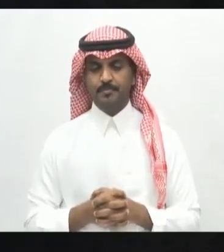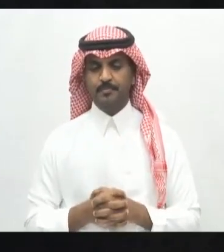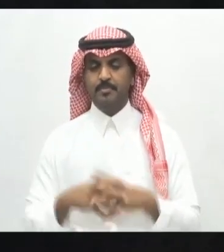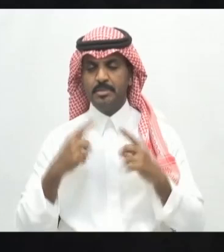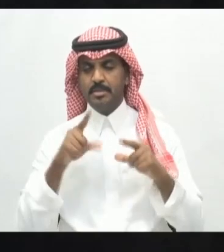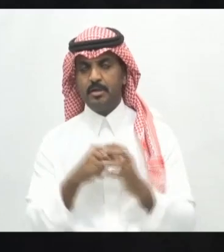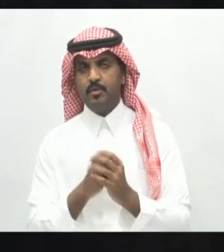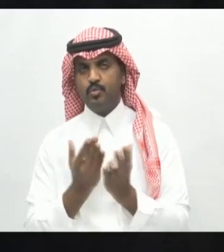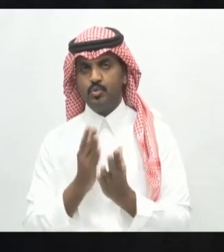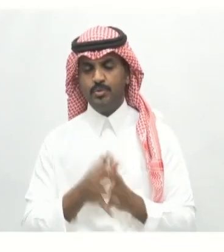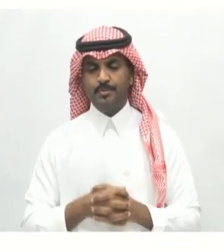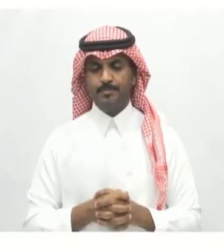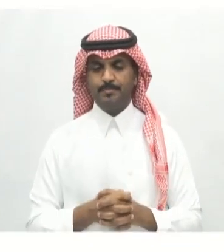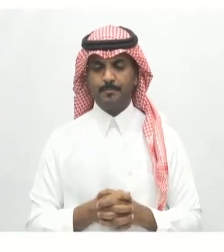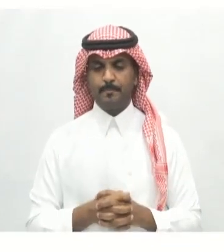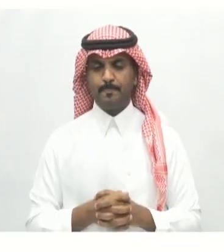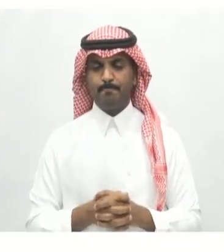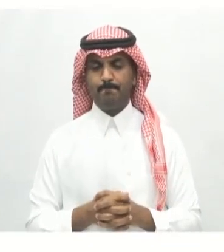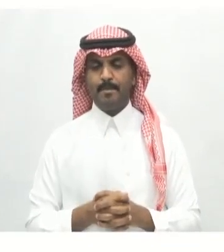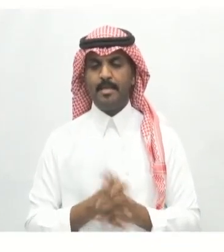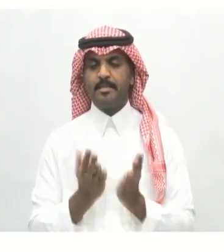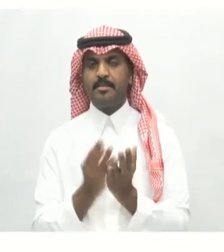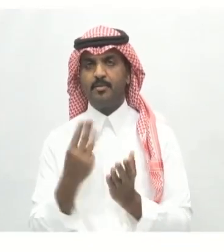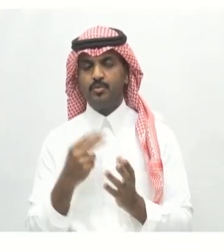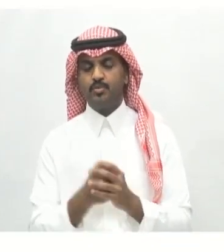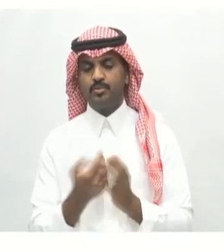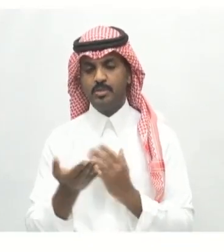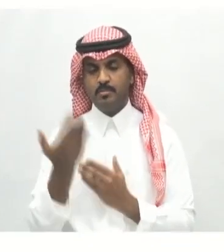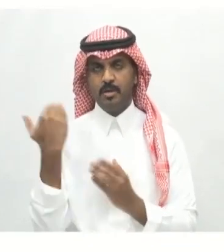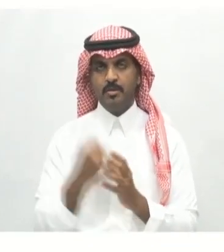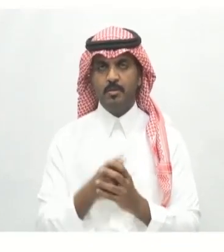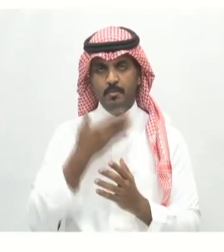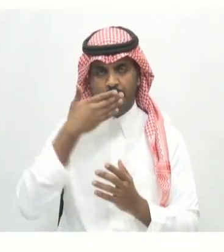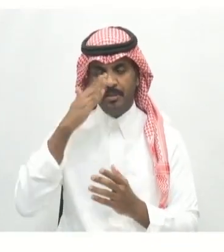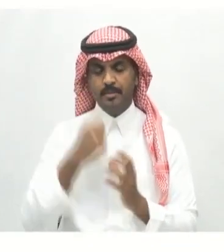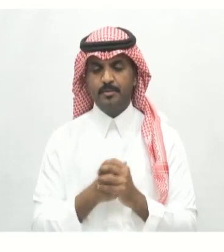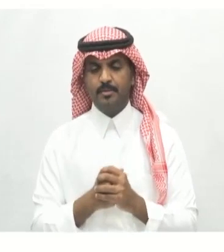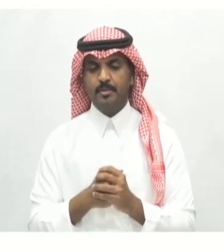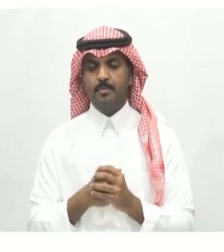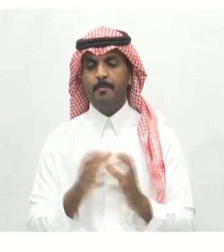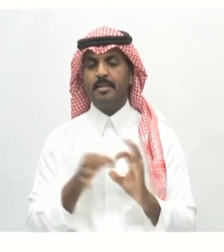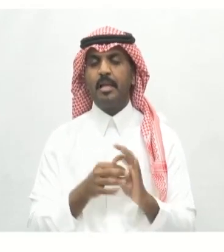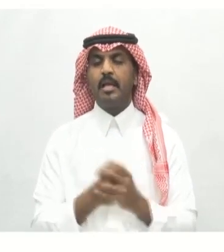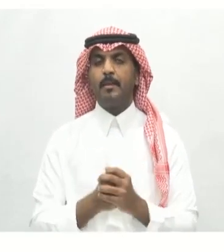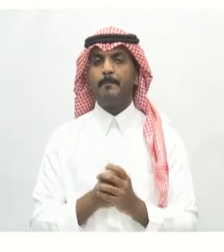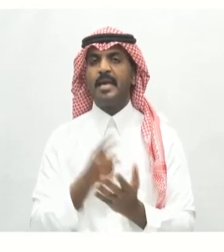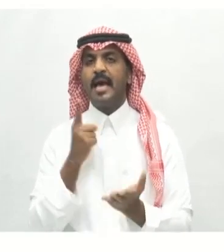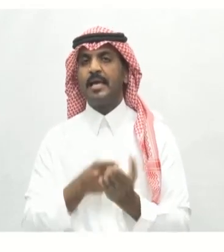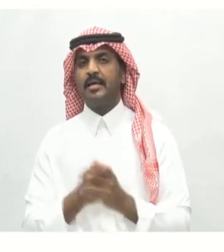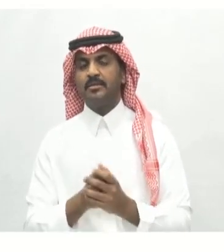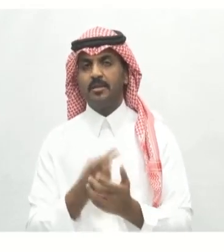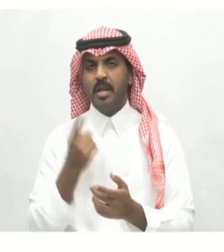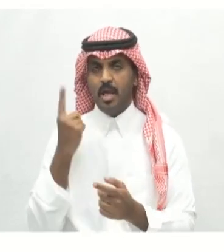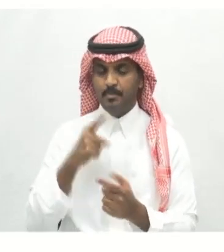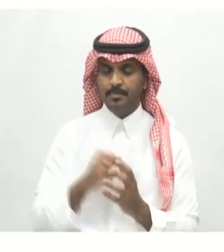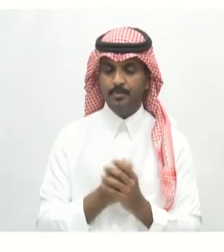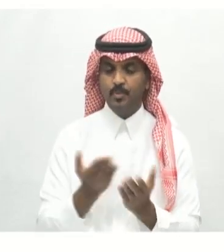لدروس هذه الوحده الدرس الث3 قد سبق بحمد الله تعالى ما يتعلق بالامر وحقيقته ثم